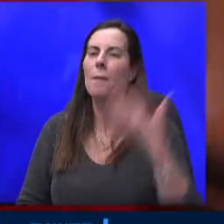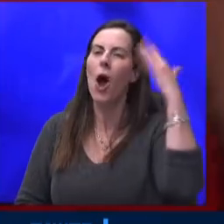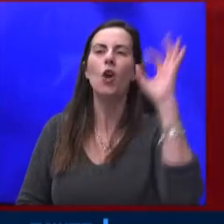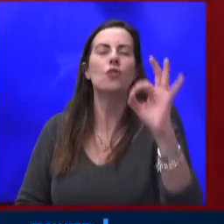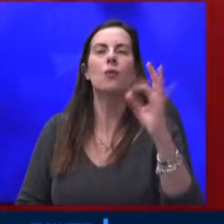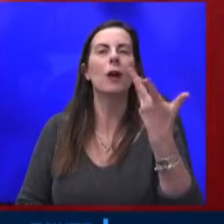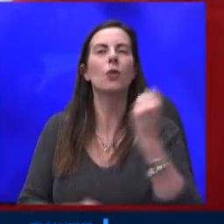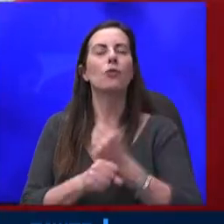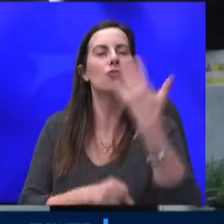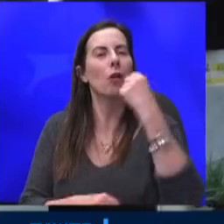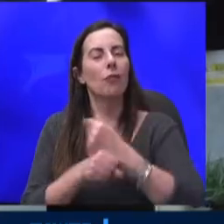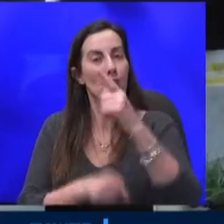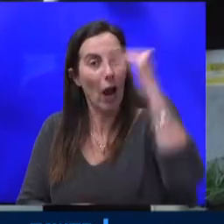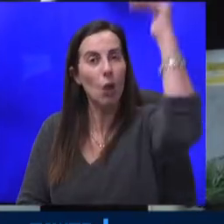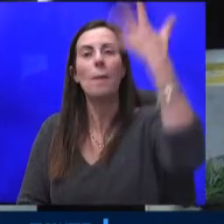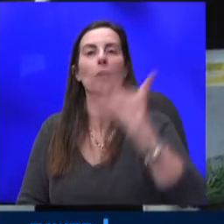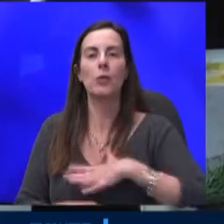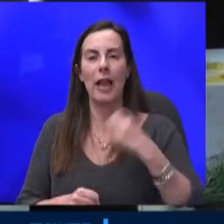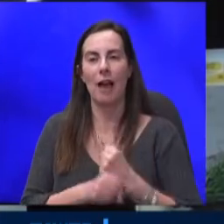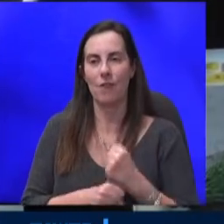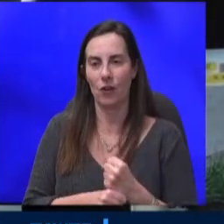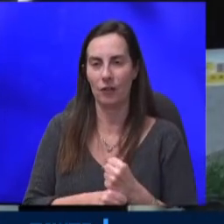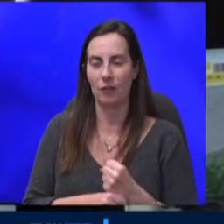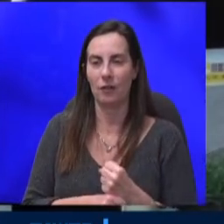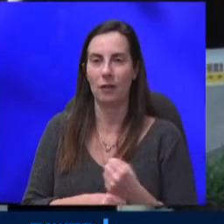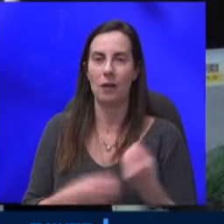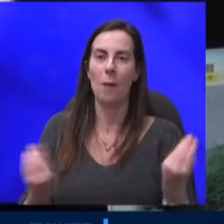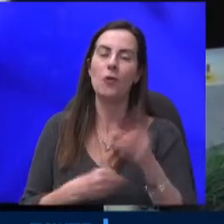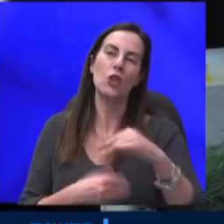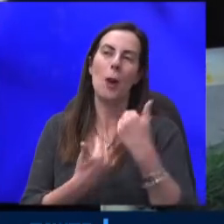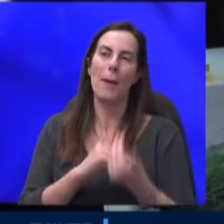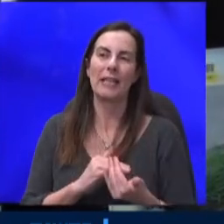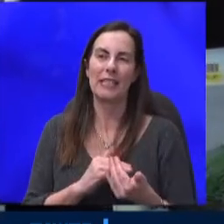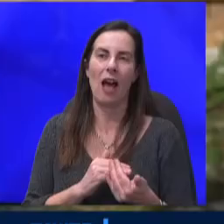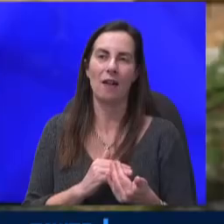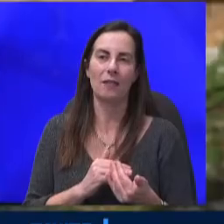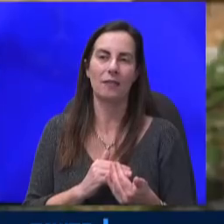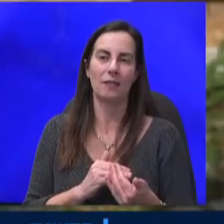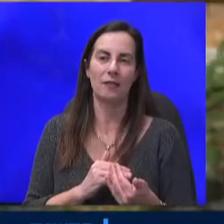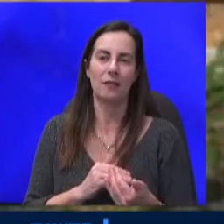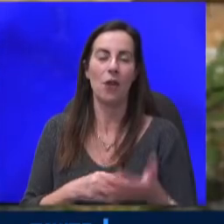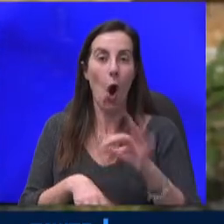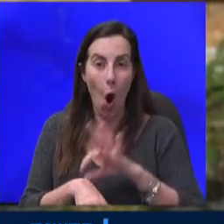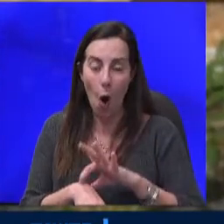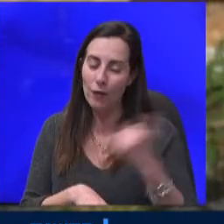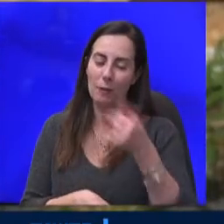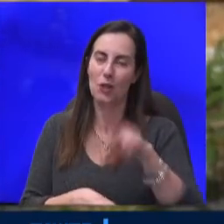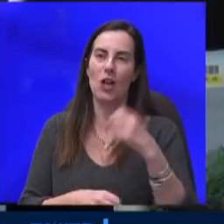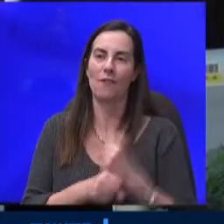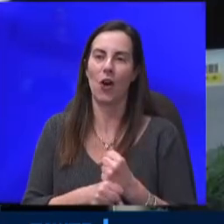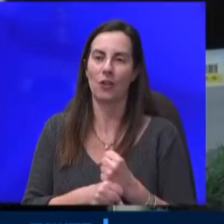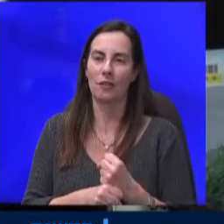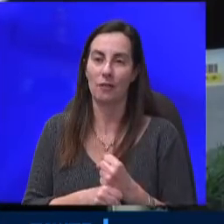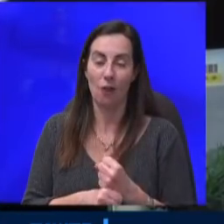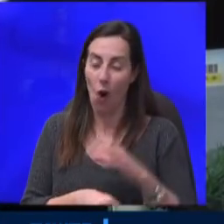להיות שתהיה גדול? משהו שתמיד יש לו פרנסה. רופא, תמיד יש לו פרנסה. אין מצב שרופא לא